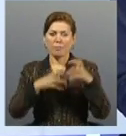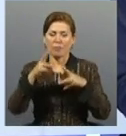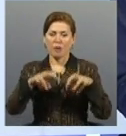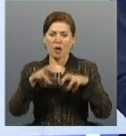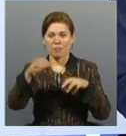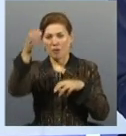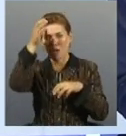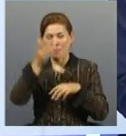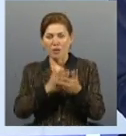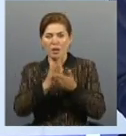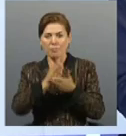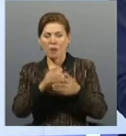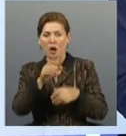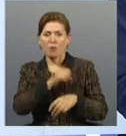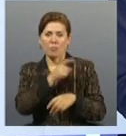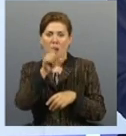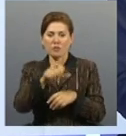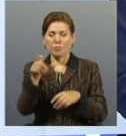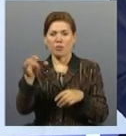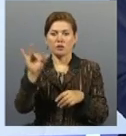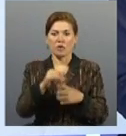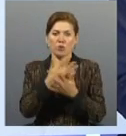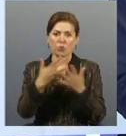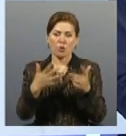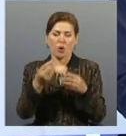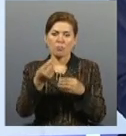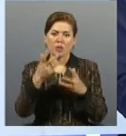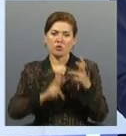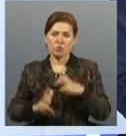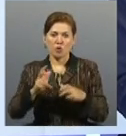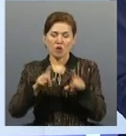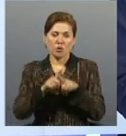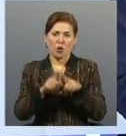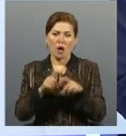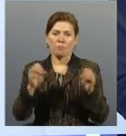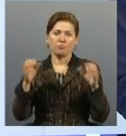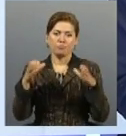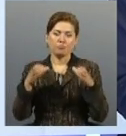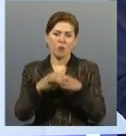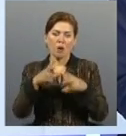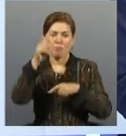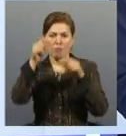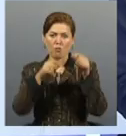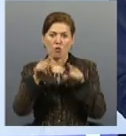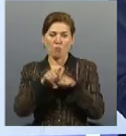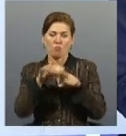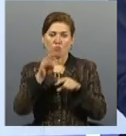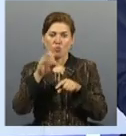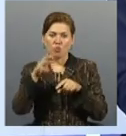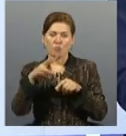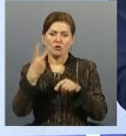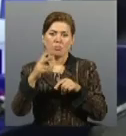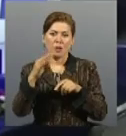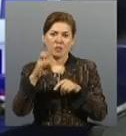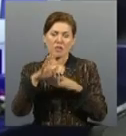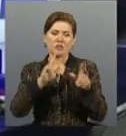мен саяси қоғам қайраткерлері және түрлі қаржы институттарының басын қосты. Форум аясында 20 панельдік